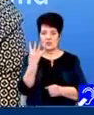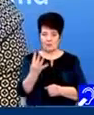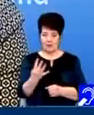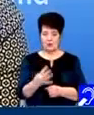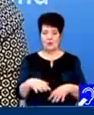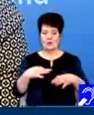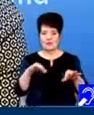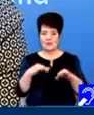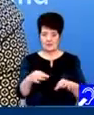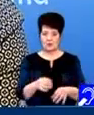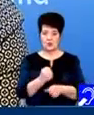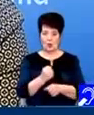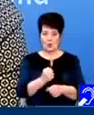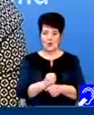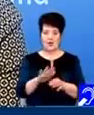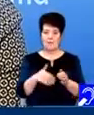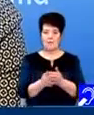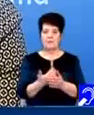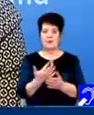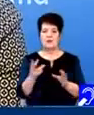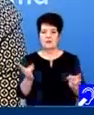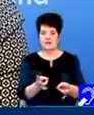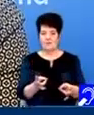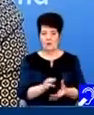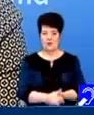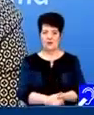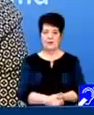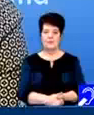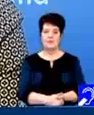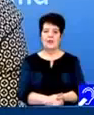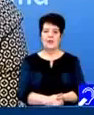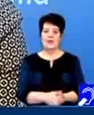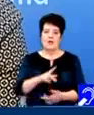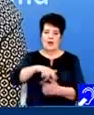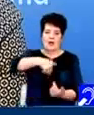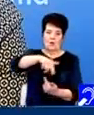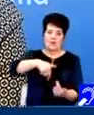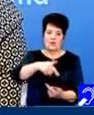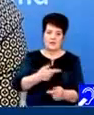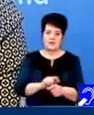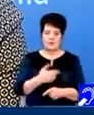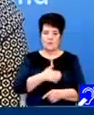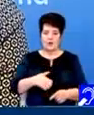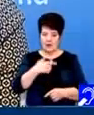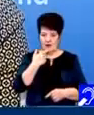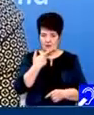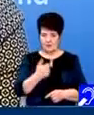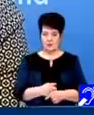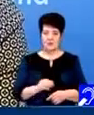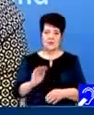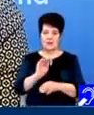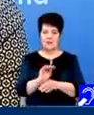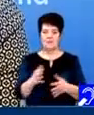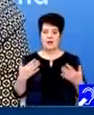unități de transport și lucrăm până cât va fi nevoie. Vom face rotații, cum a spus și doamna primar, ca să le